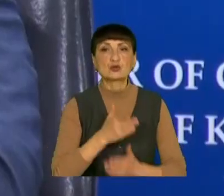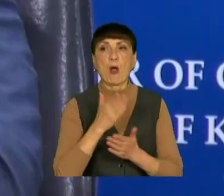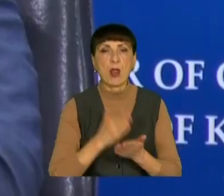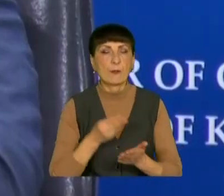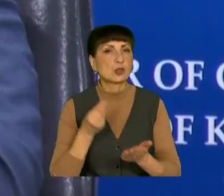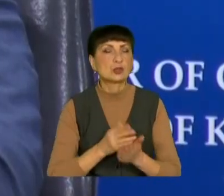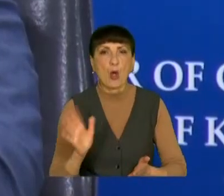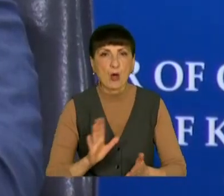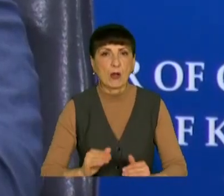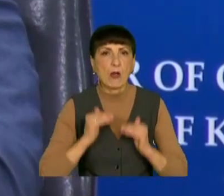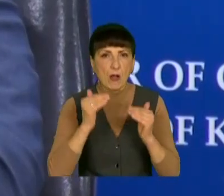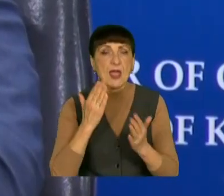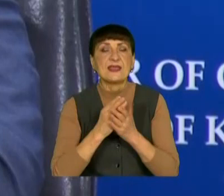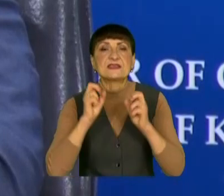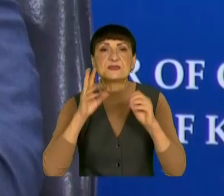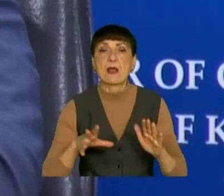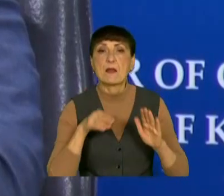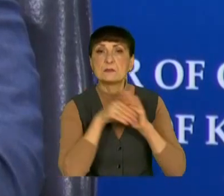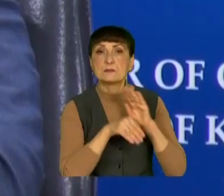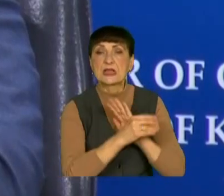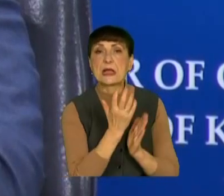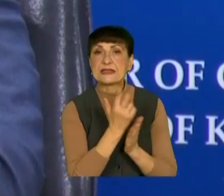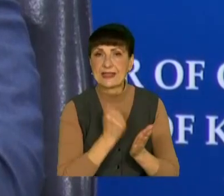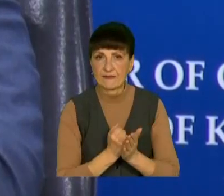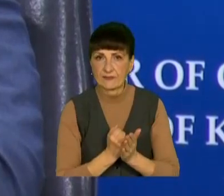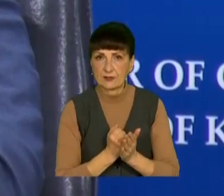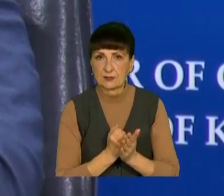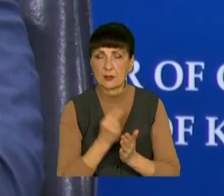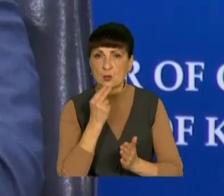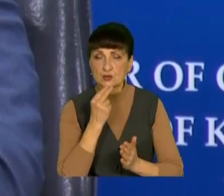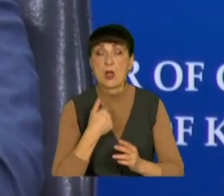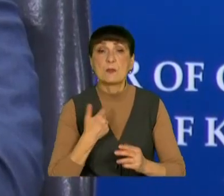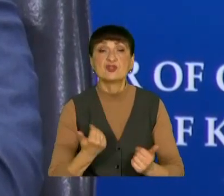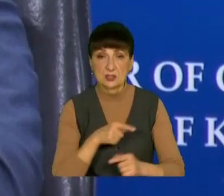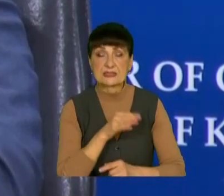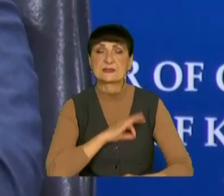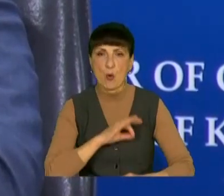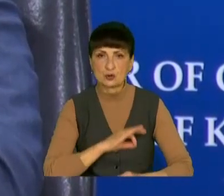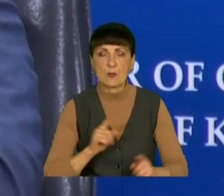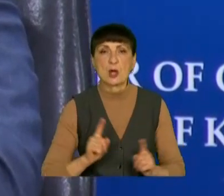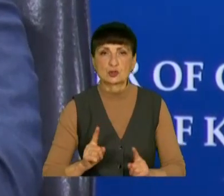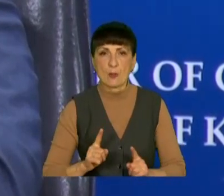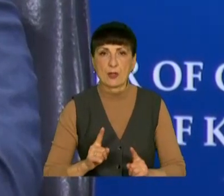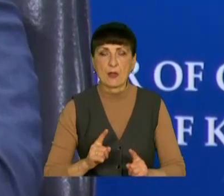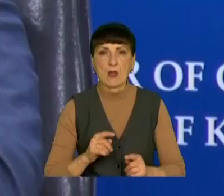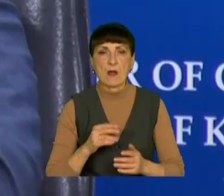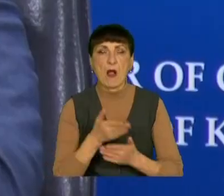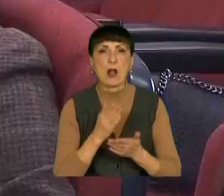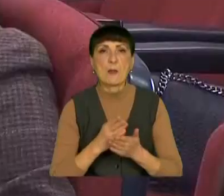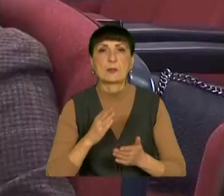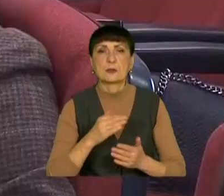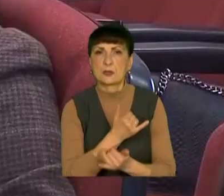дорожал, есть специальные резервы, продкорпорации. И мы эти резервы сейчас используем для того, чтобы удешевленный социальный